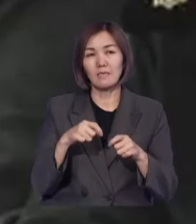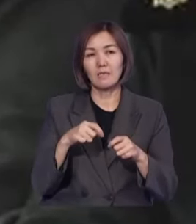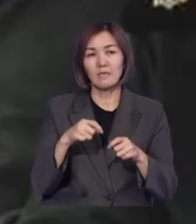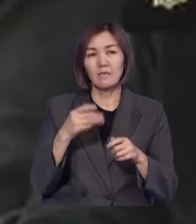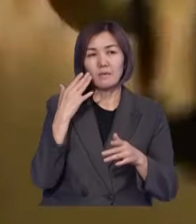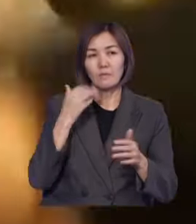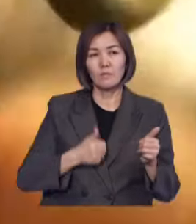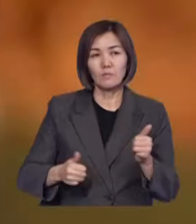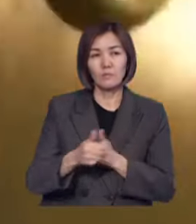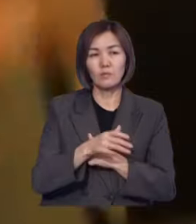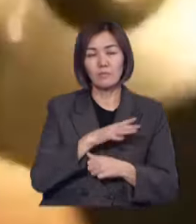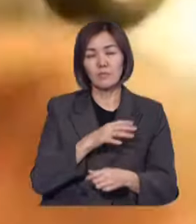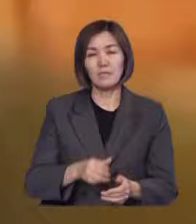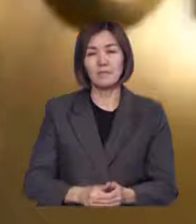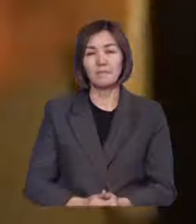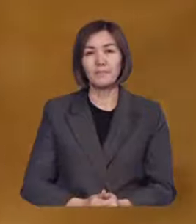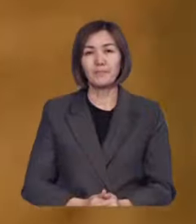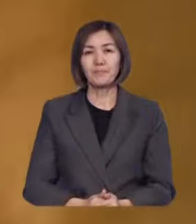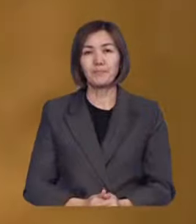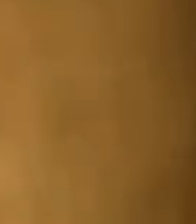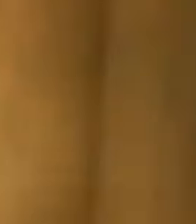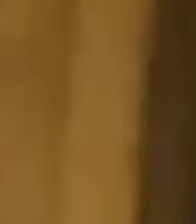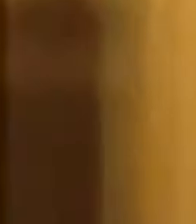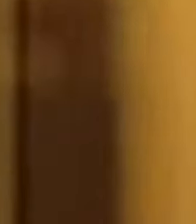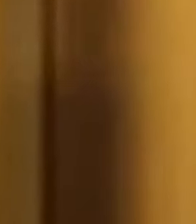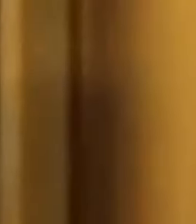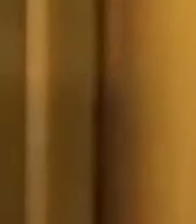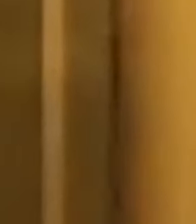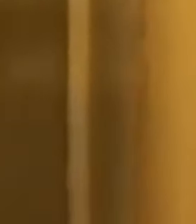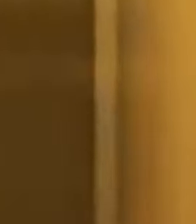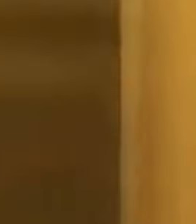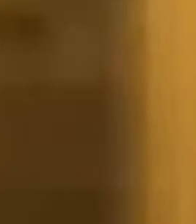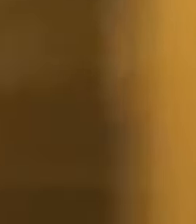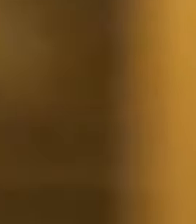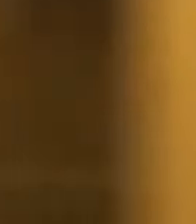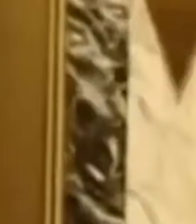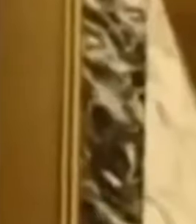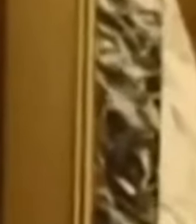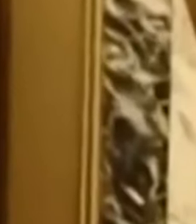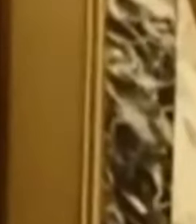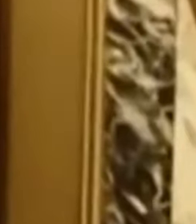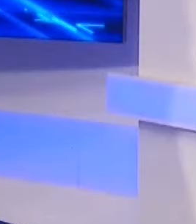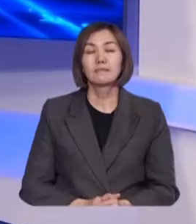еді. Жахан жаңалықтарын ғаламтор желісінен дайындаған Нұрай Базархан, Жетісу телеарнасы.